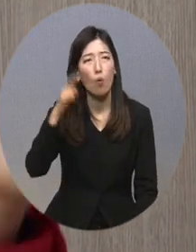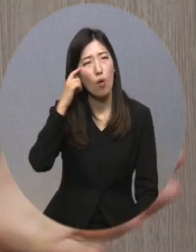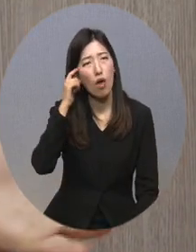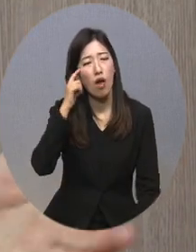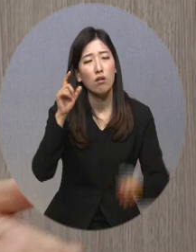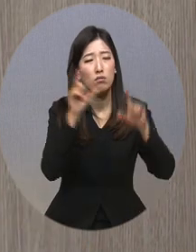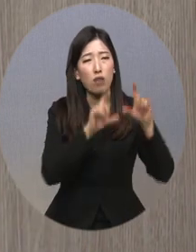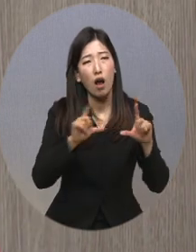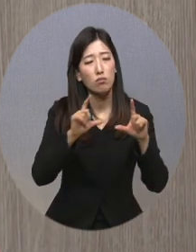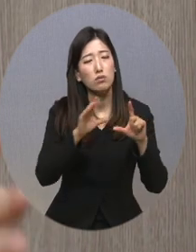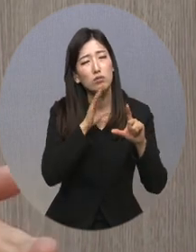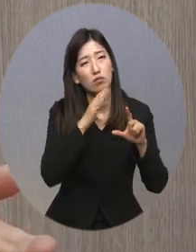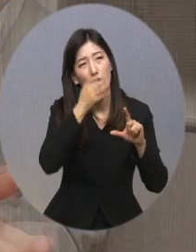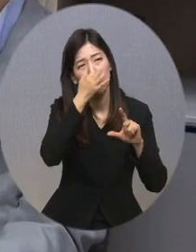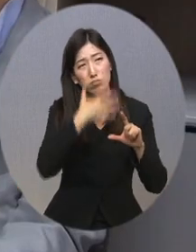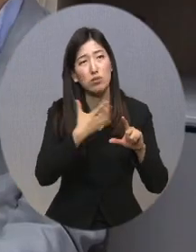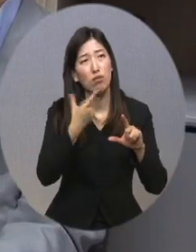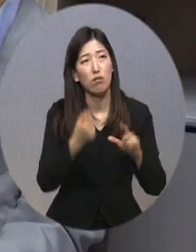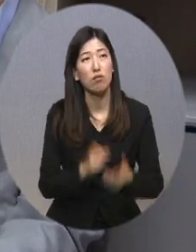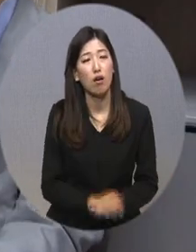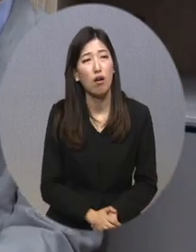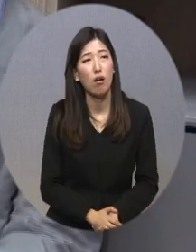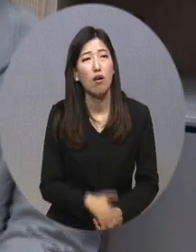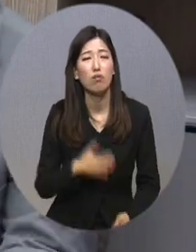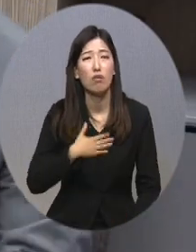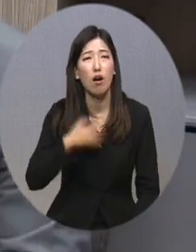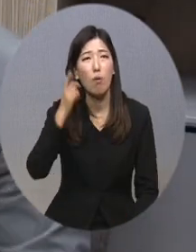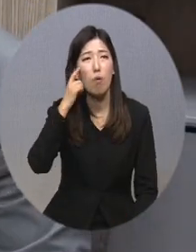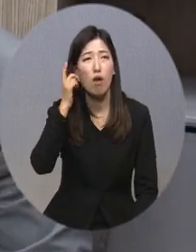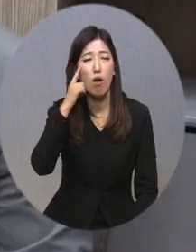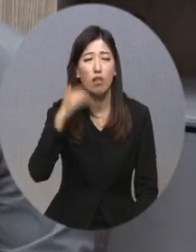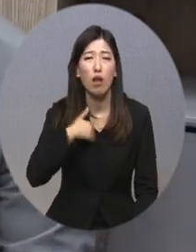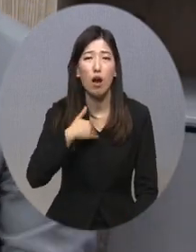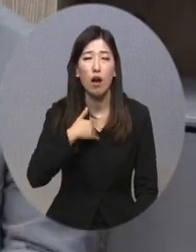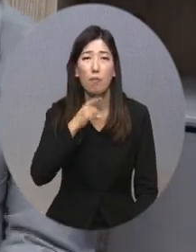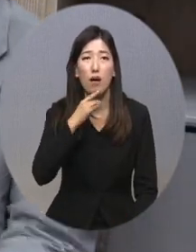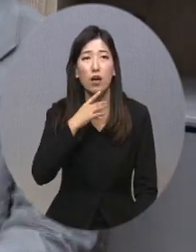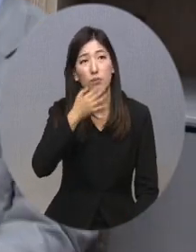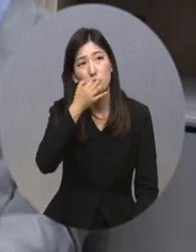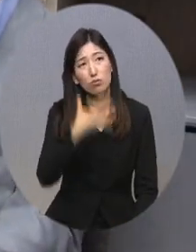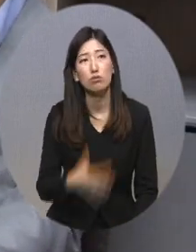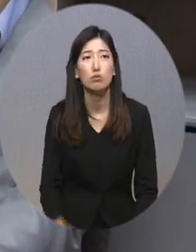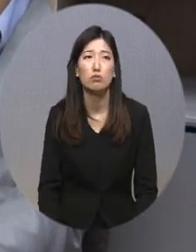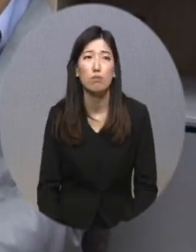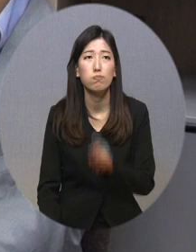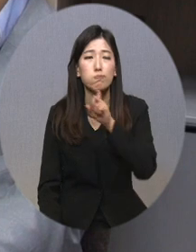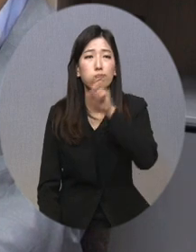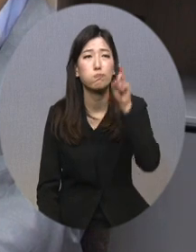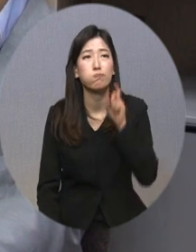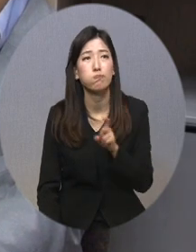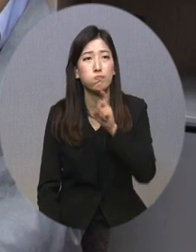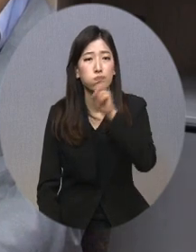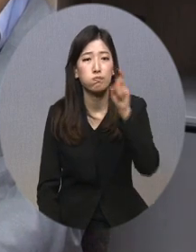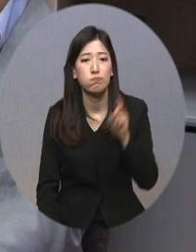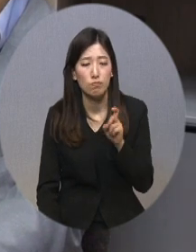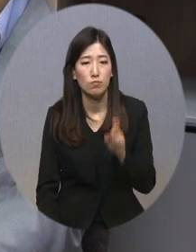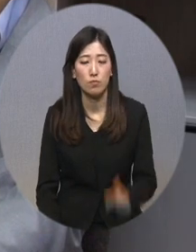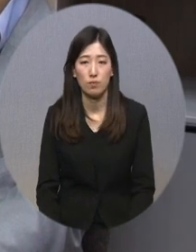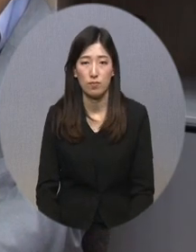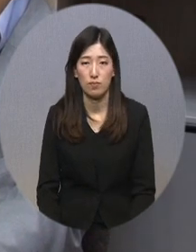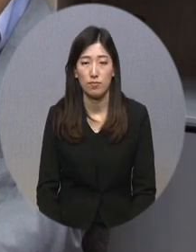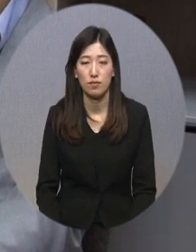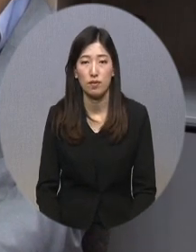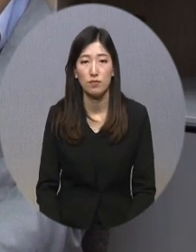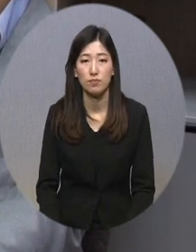이런 걸까? 이렇게 힘든 걸까? 철학적이셨네. 네, 왜 나만 힘들지? 그러다가 제가 이제 어떻게 보면 일반적인 사람들